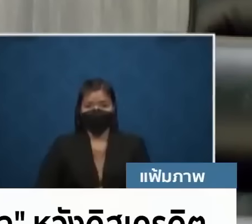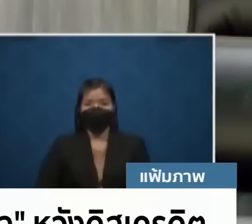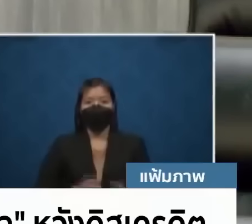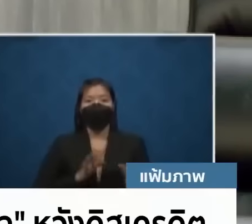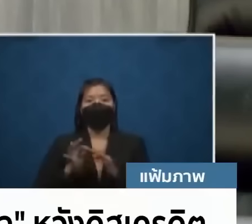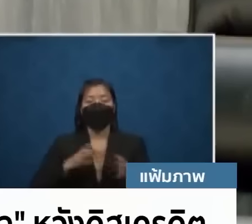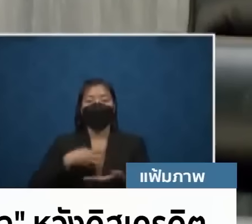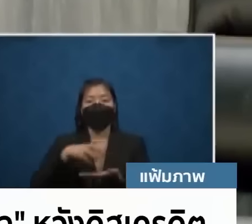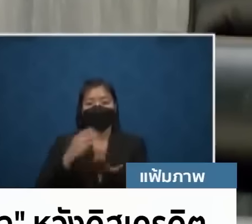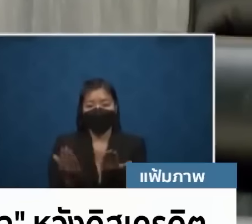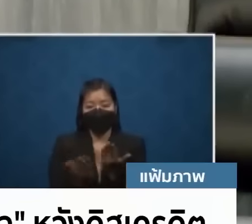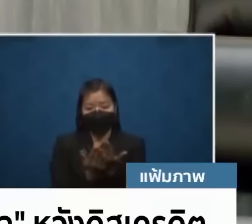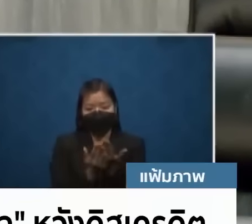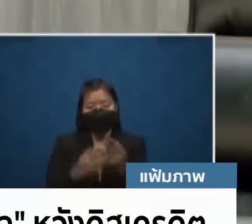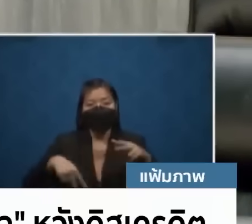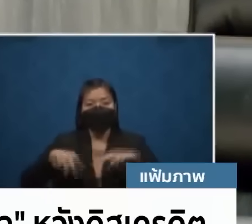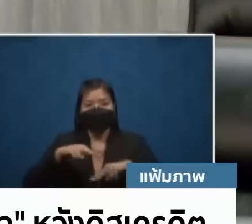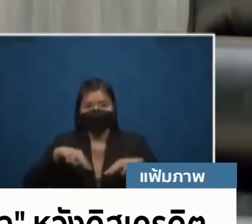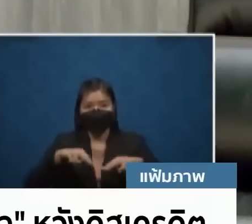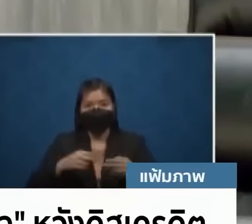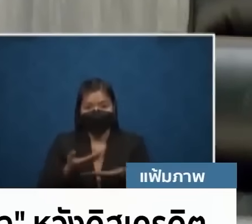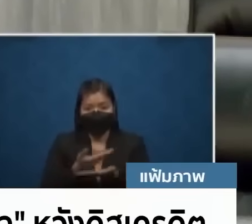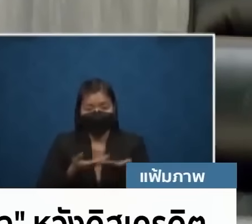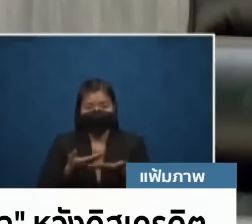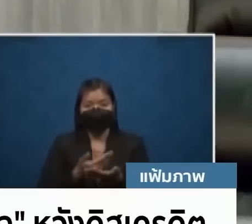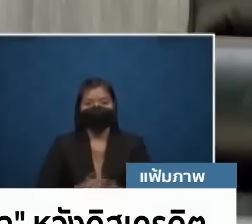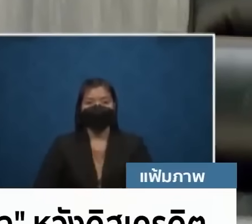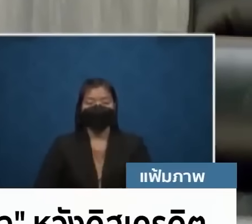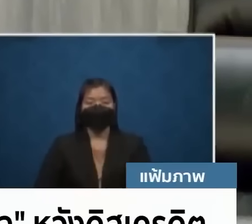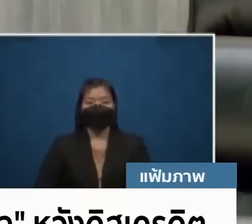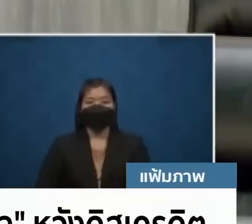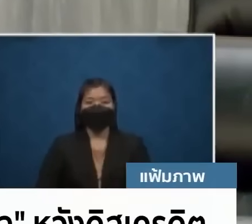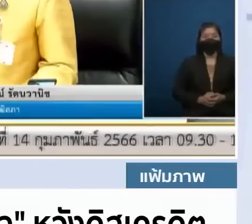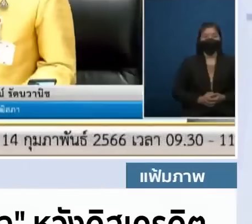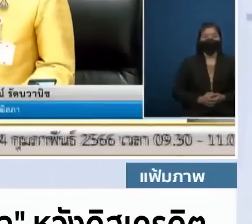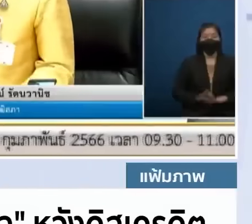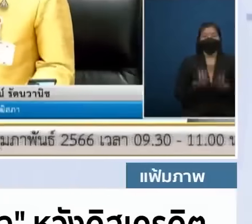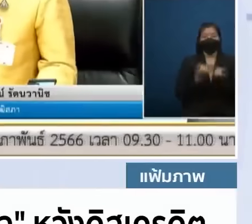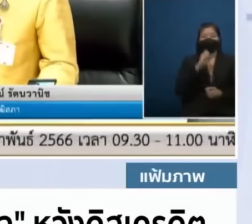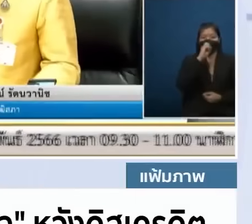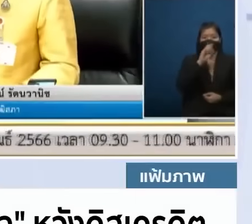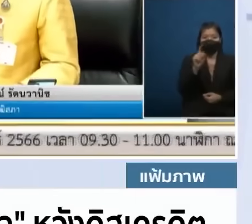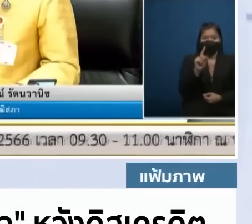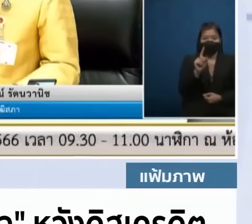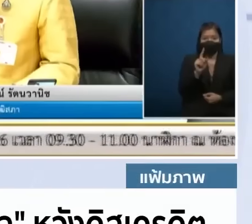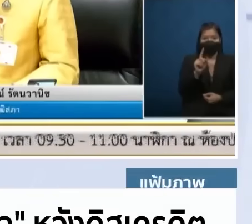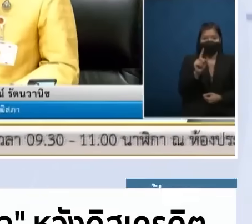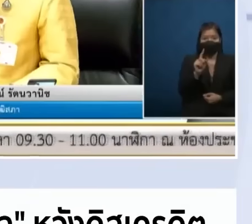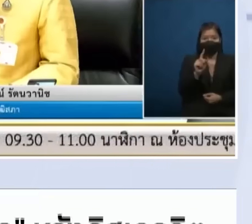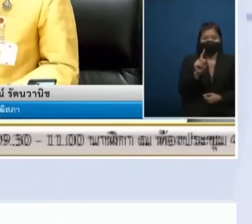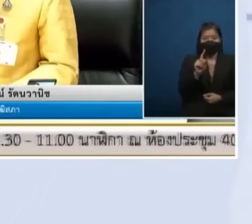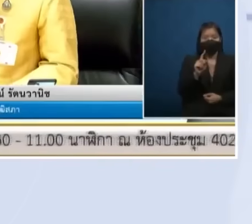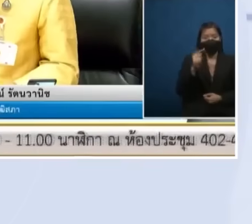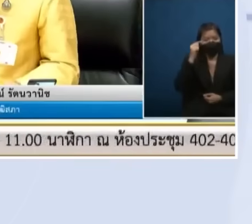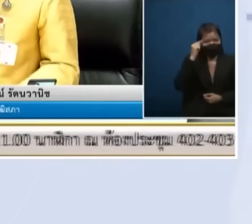งว่าเมื่อก่อนเนี่ยที่มีการจะยกเลิก272เนี่ยคือเป็น1คนใช่ไหมที่ก็สนับสนุนที่จะปิดสวิตช์ตัวเอง ใช่ แต่ครั้งนี้เนี่ยมองว่